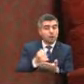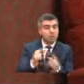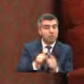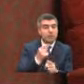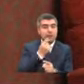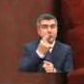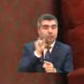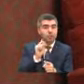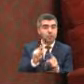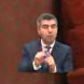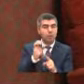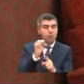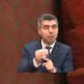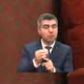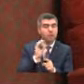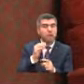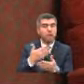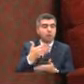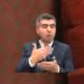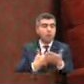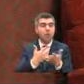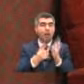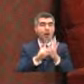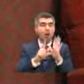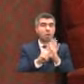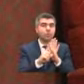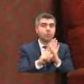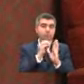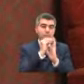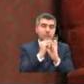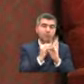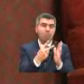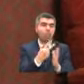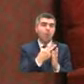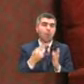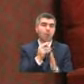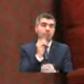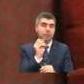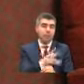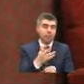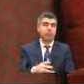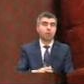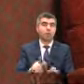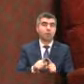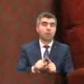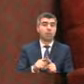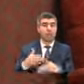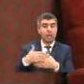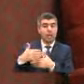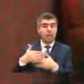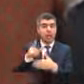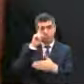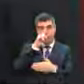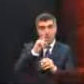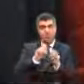دراسه التاثير على البيئه المفترض انها تكون عندها سيستيب ديالها. حنا اليوم هذه الاتفاقيات اللي هي في طور التوقيع وكذلك الدعم من